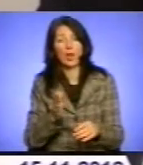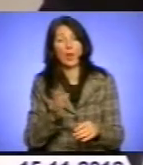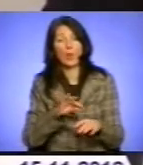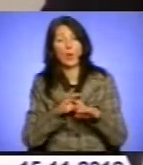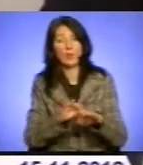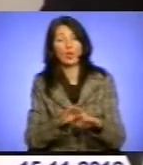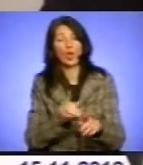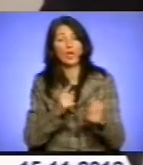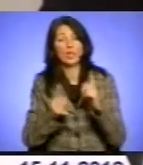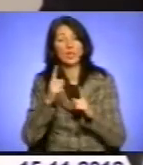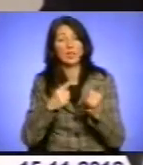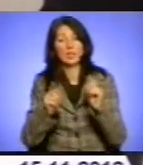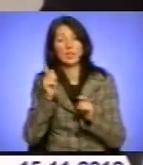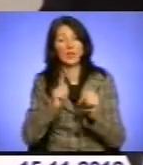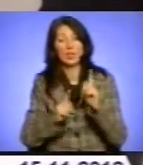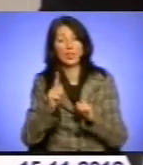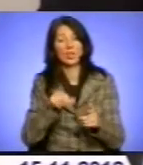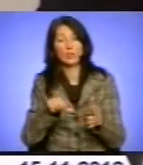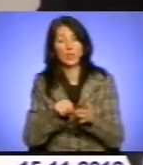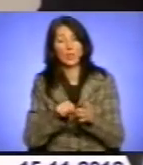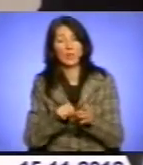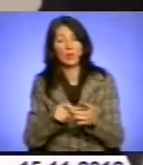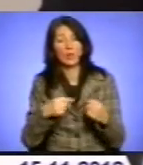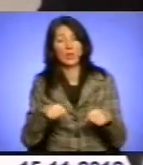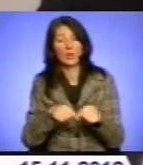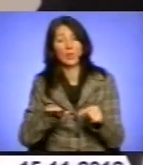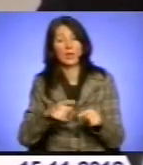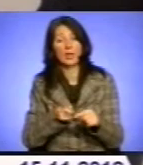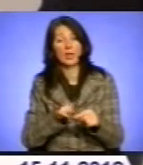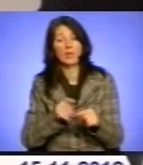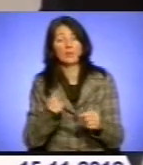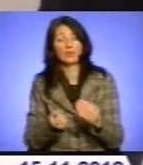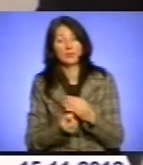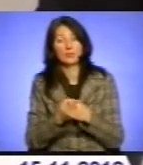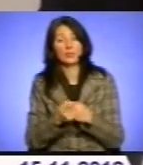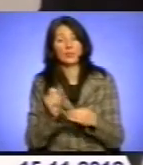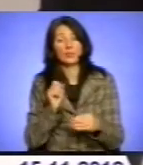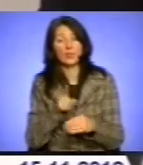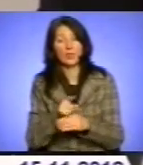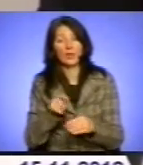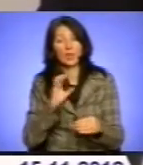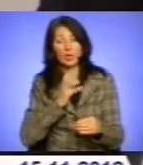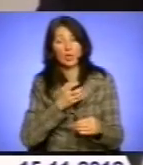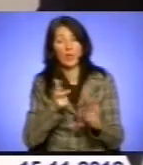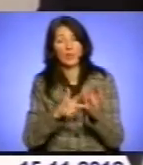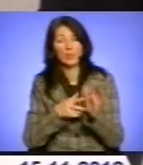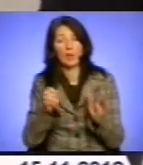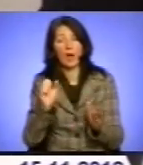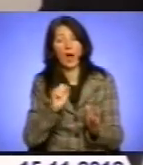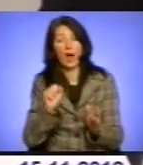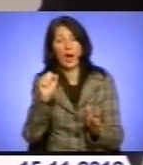проведено совещание с представителями общественных организаций. После этого появились доручения серьезные, и 8 августа этого